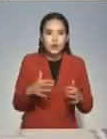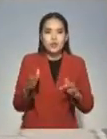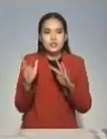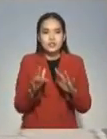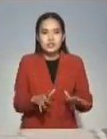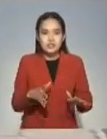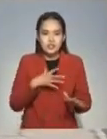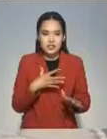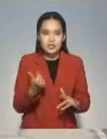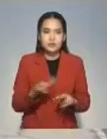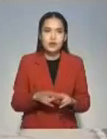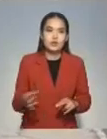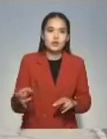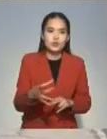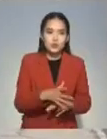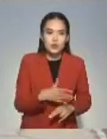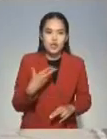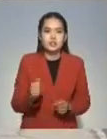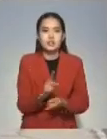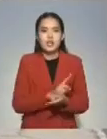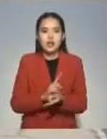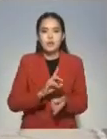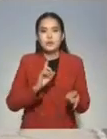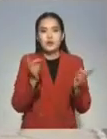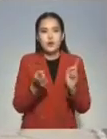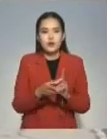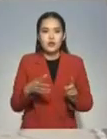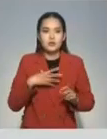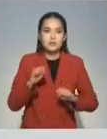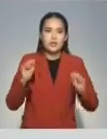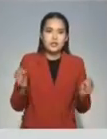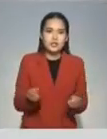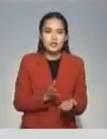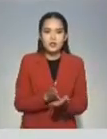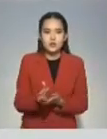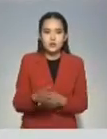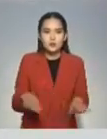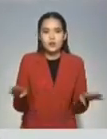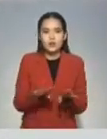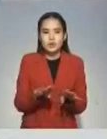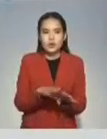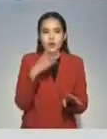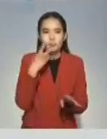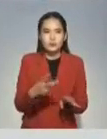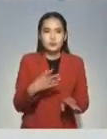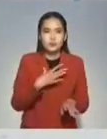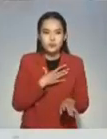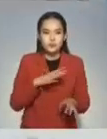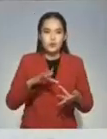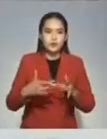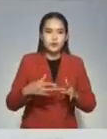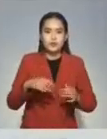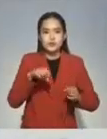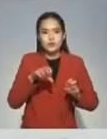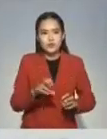снегом в горных районах дороги мгновенно превратились в Ледяное Полотно такими видео заполнены социальные сети